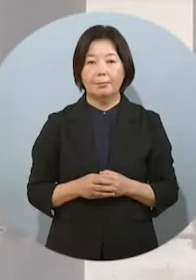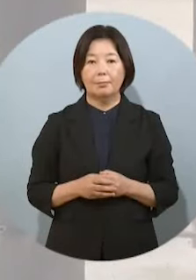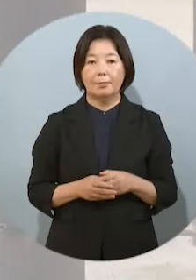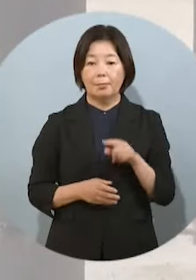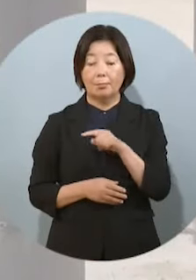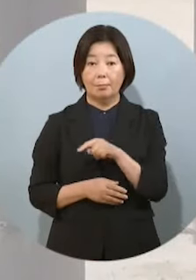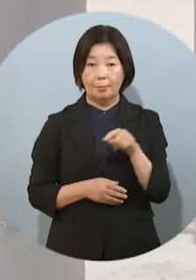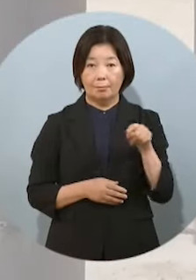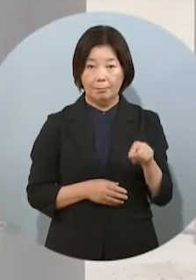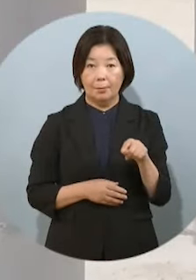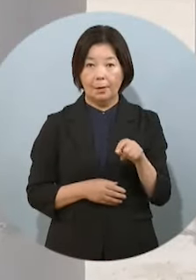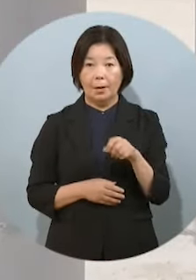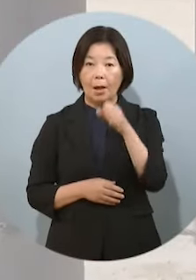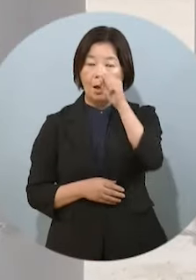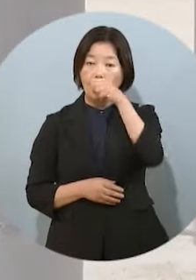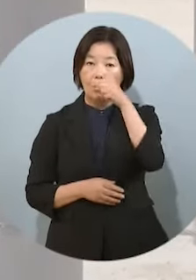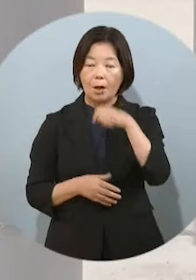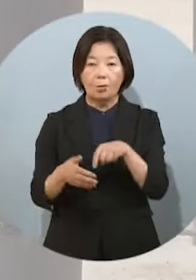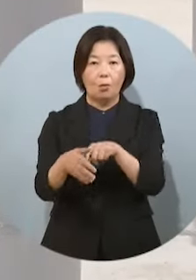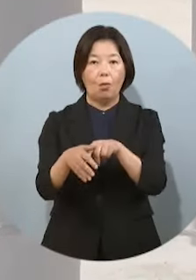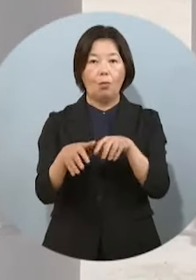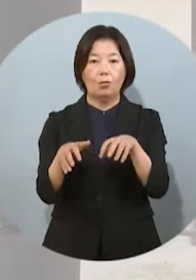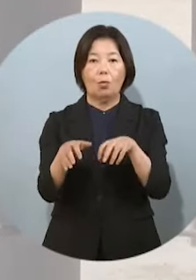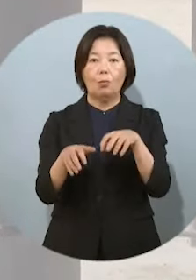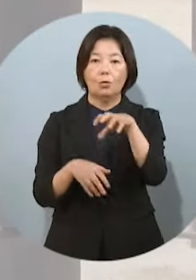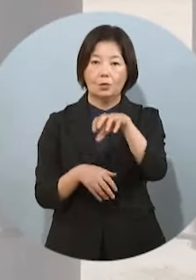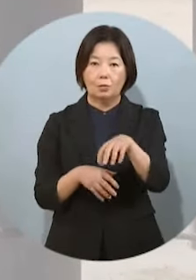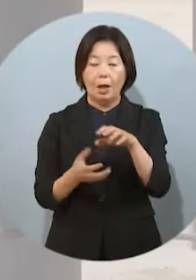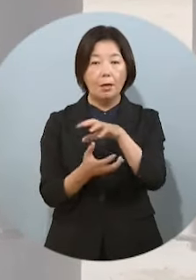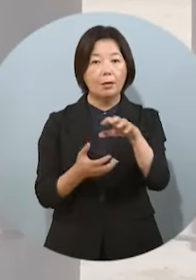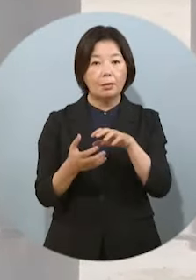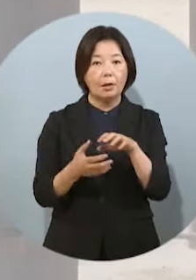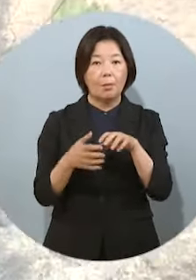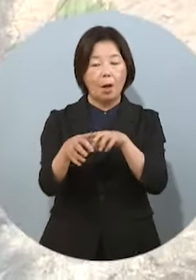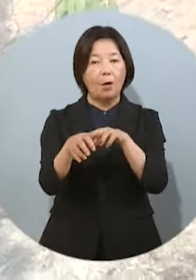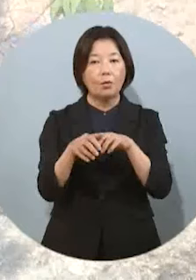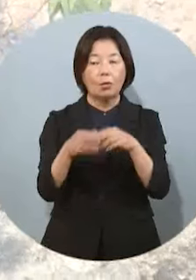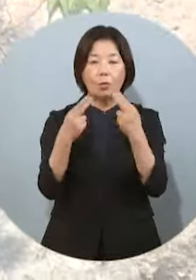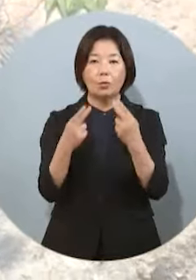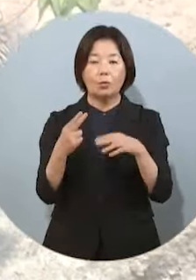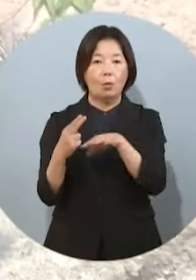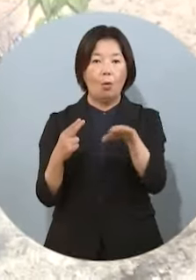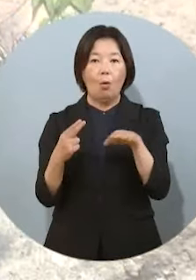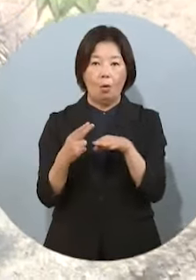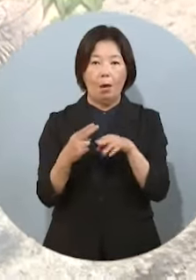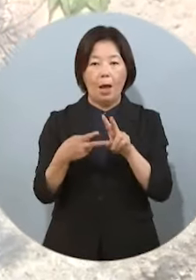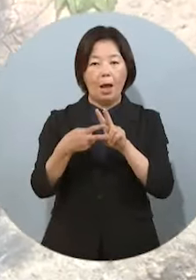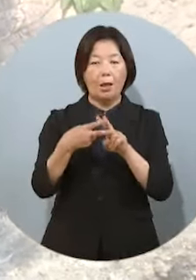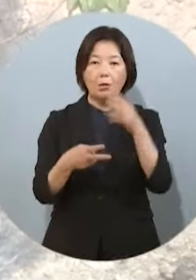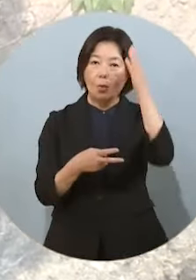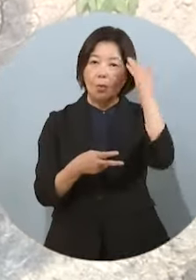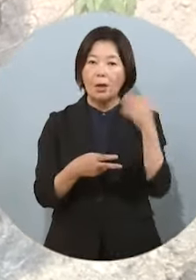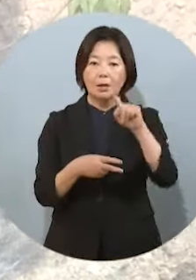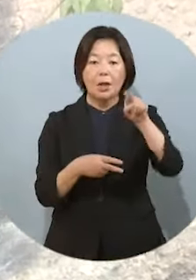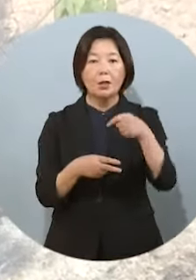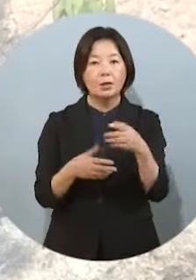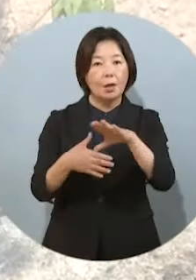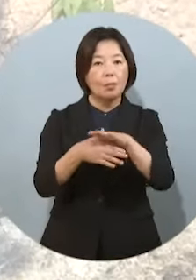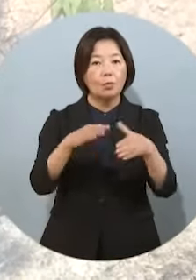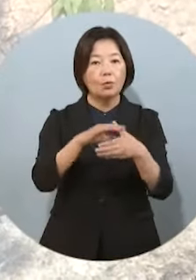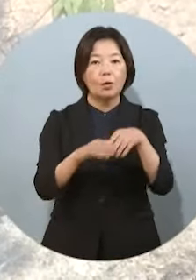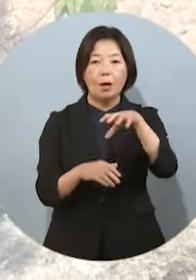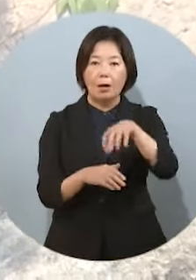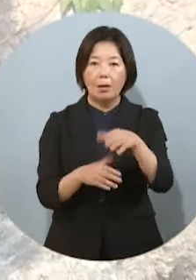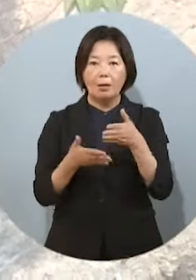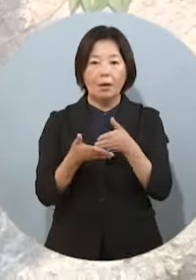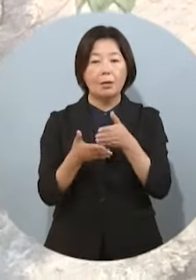それぞれ上野動物園、多摩動物公園、井の頭自然文化園で募集説明会が行